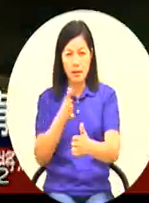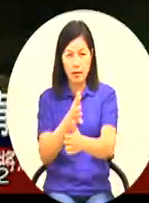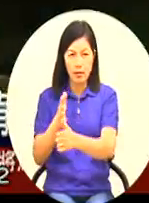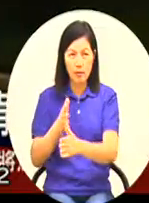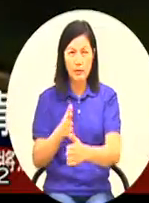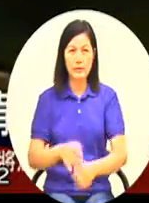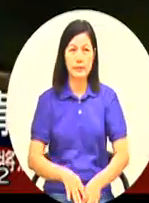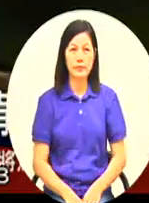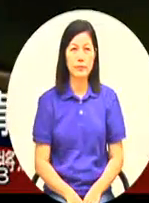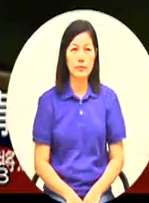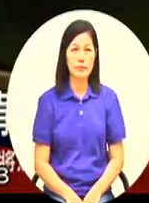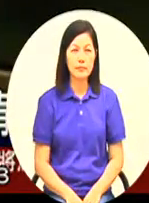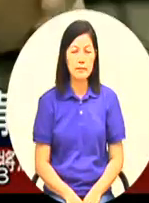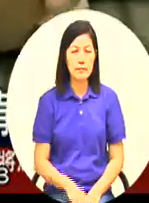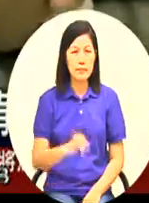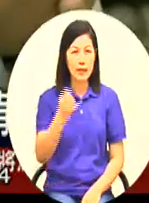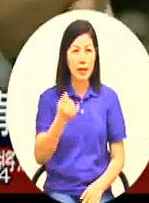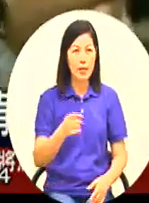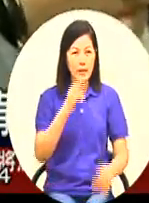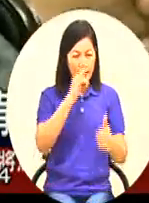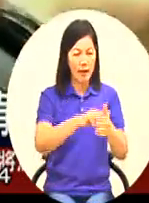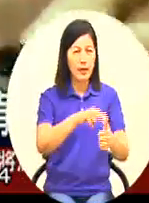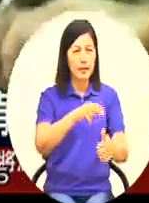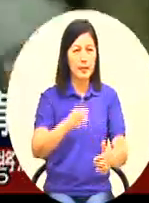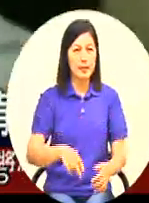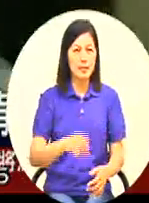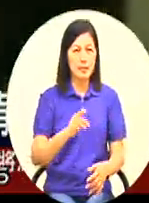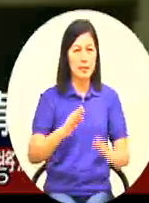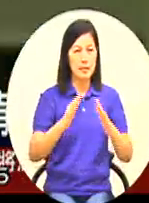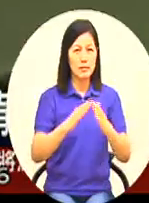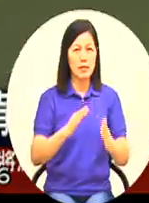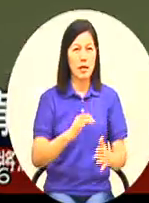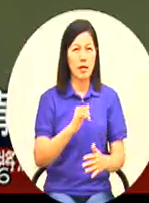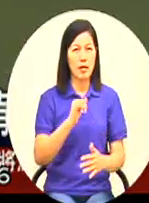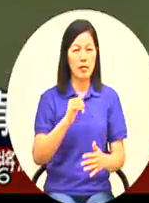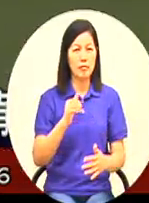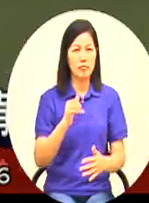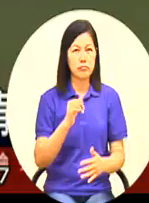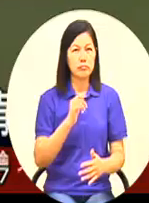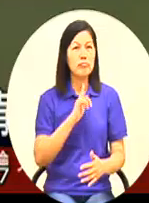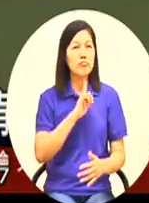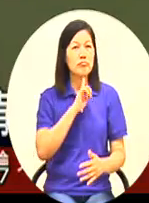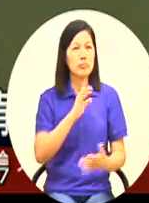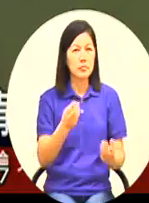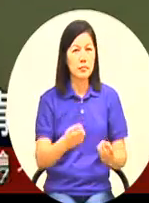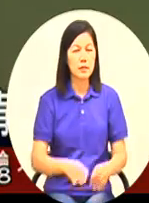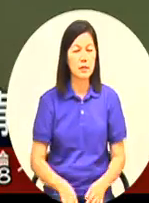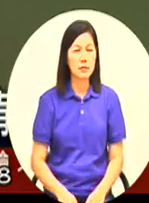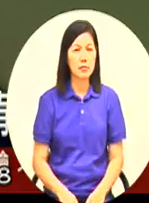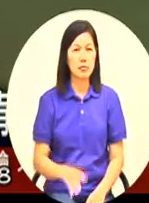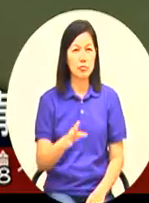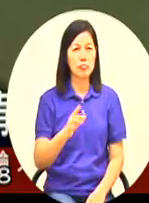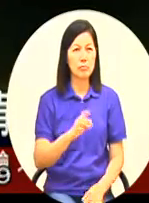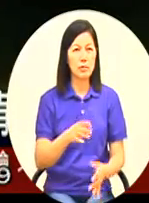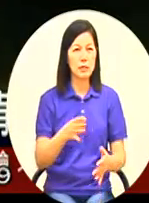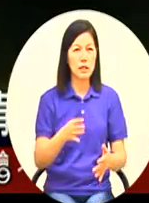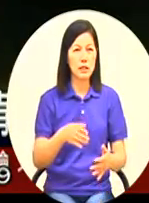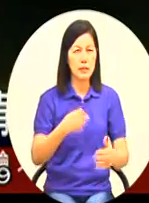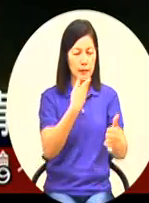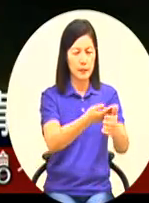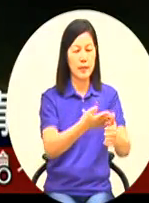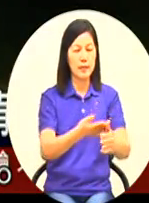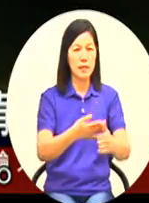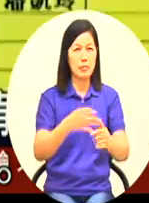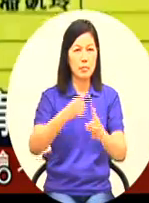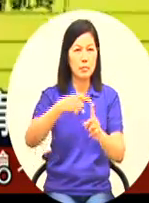大陆的公安，被害者的家境不富裕，就交给底层的人员来诈骗，有钱的则是转交给像他们这样的高级干部。成